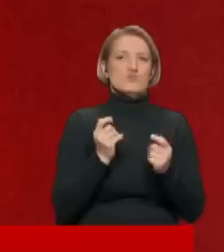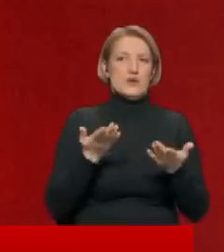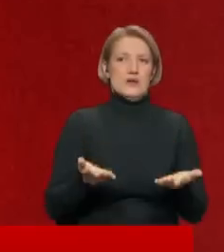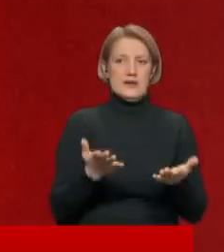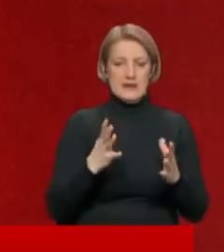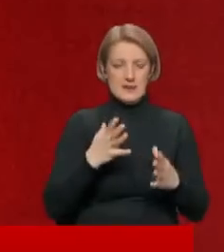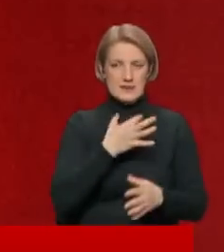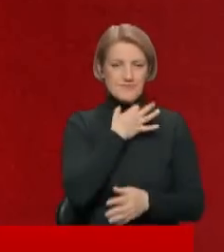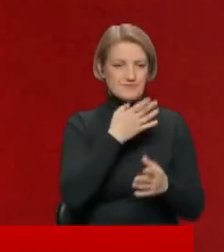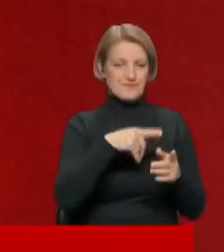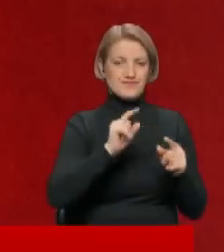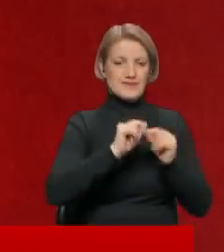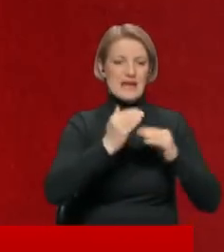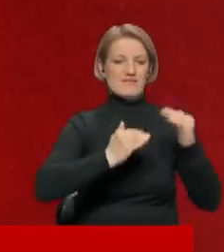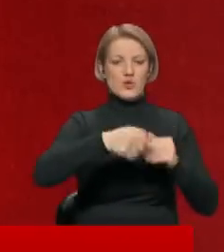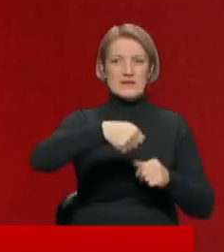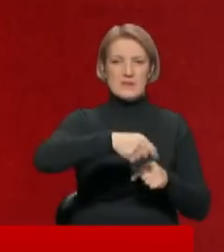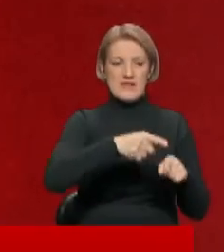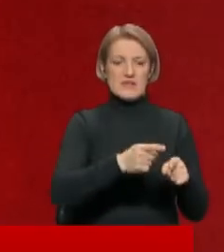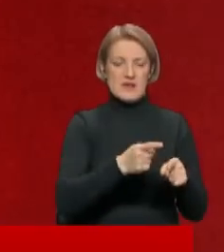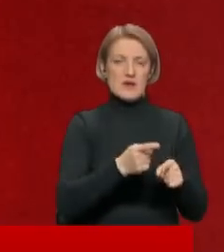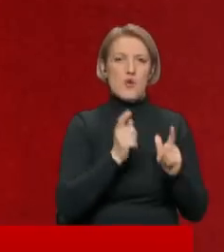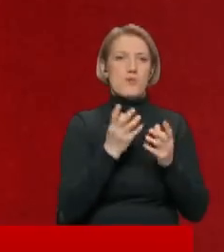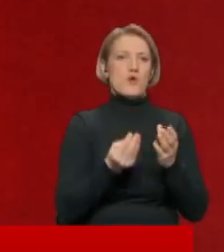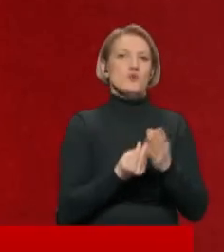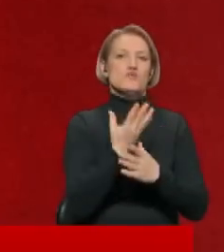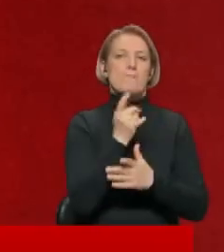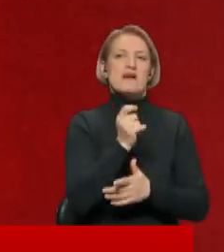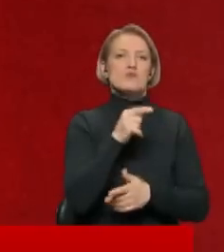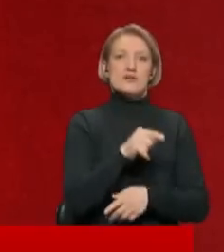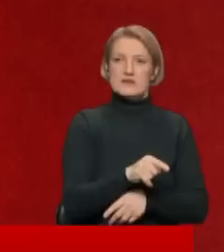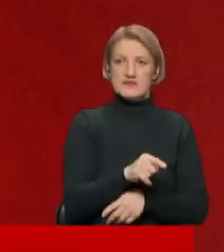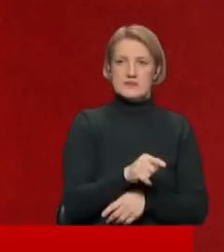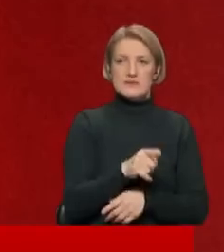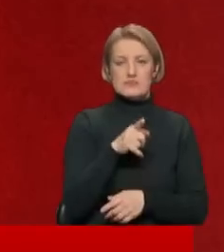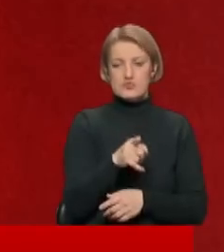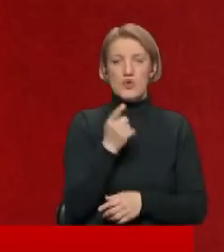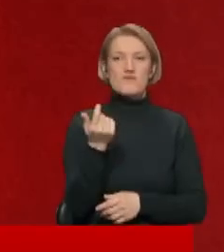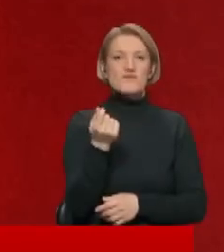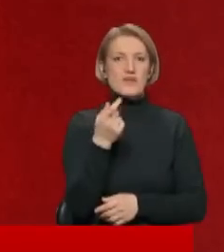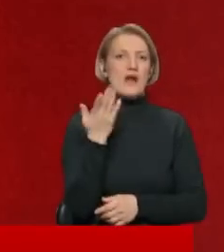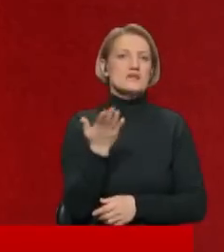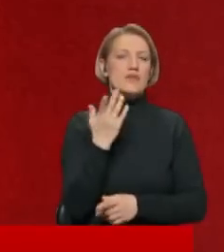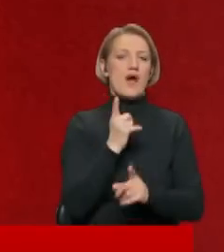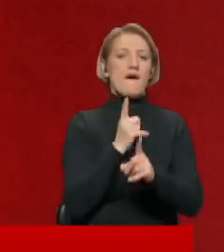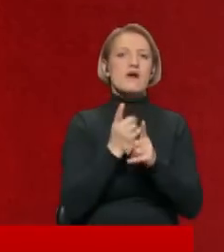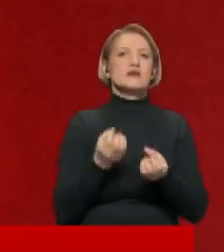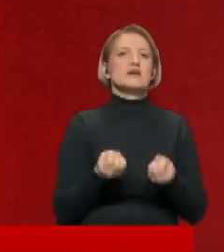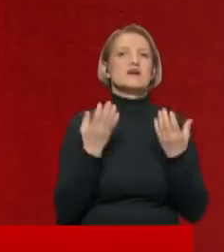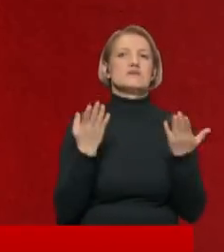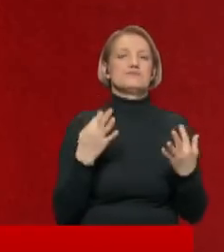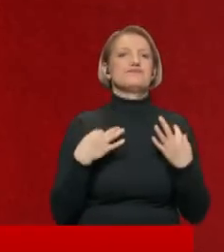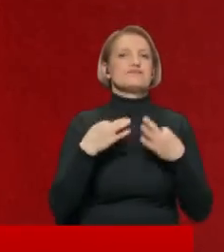Dar gelirli hemfelasyon sepeti oluşturmak mecburiyetindeyiz Bu açıdan bakınca Bu rakamlar zaten karşılamıyor